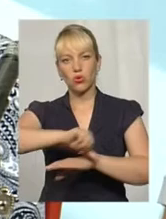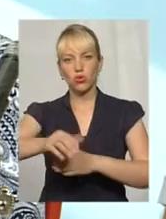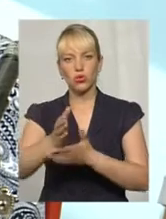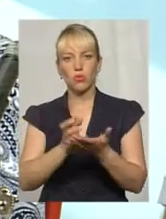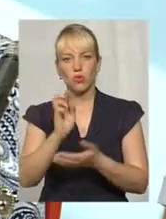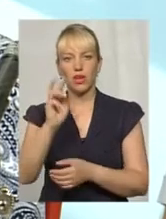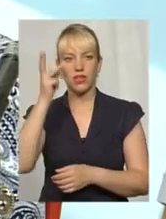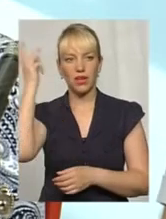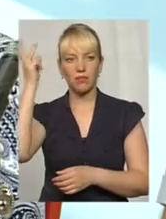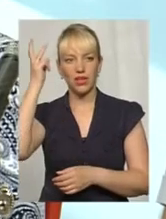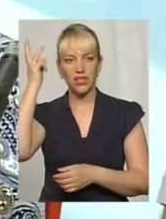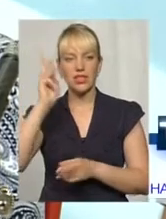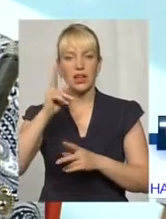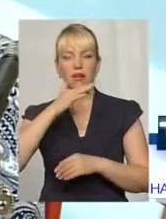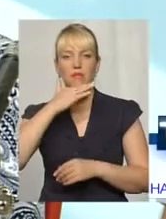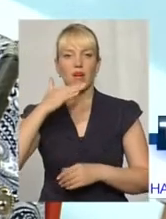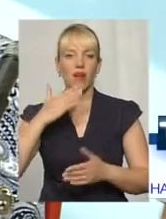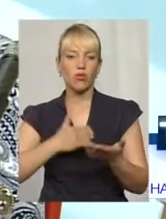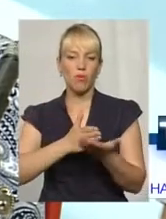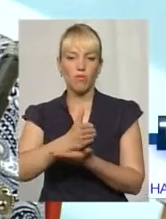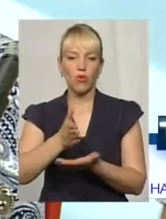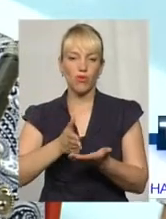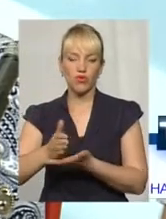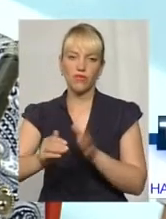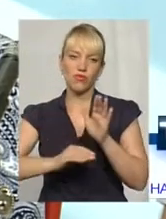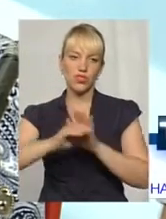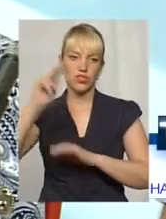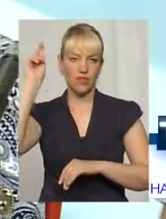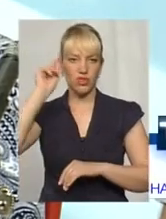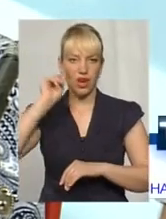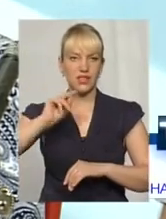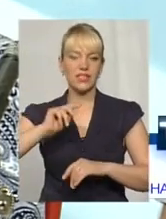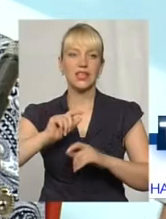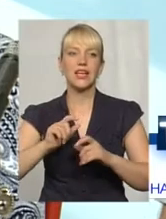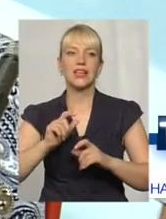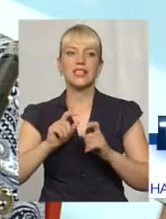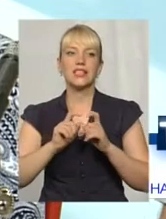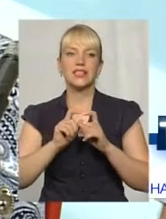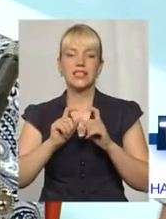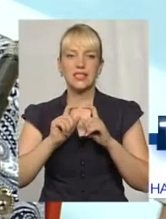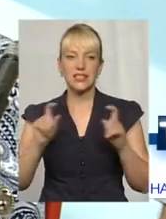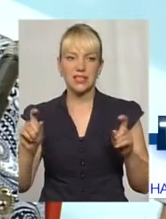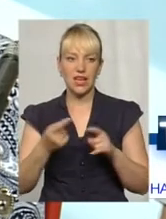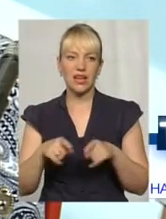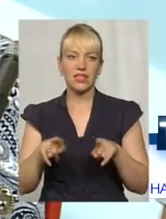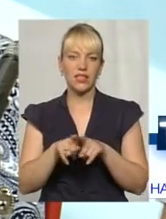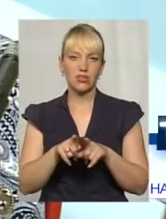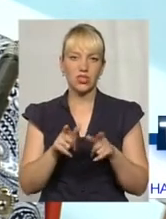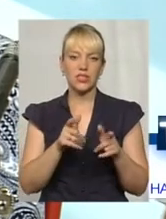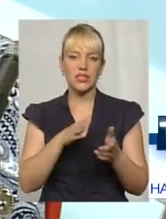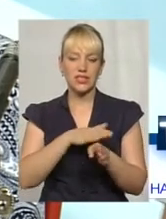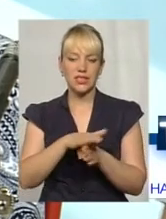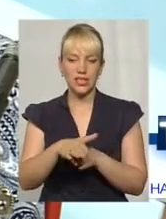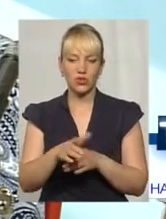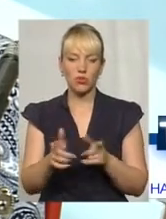Богдана Хмельницького, як багатопрофільний вищий військовий навчальний заклад, також здійснює підготовку цивільної молоді,